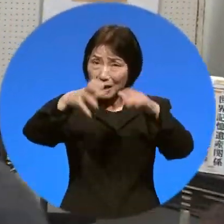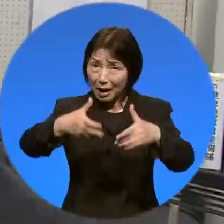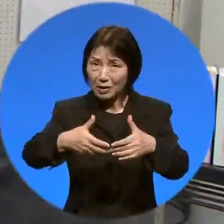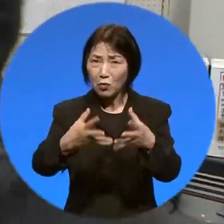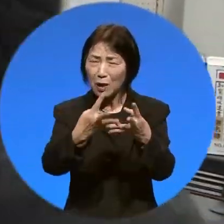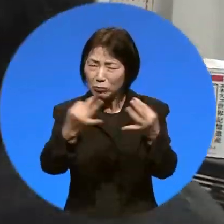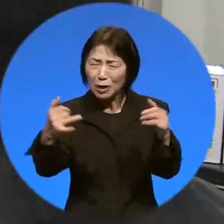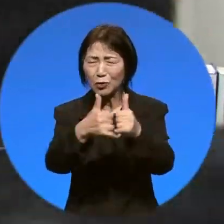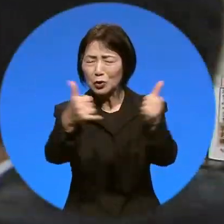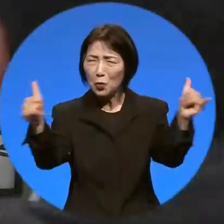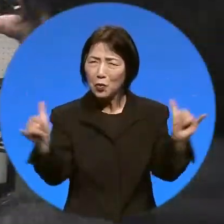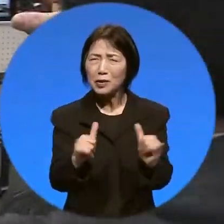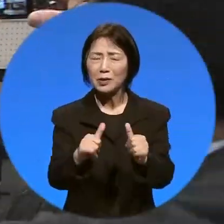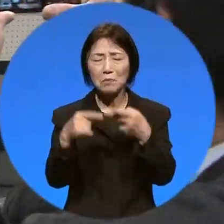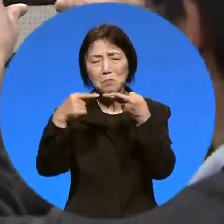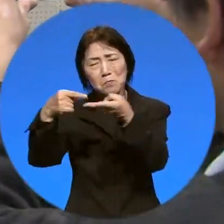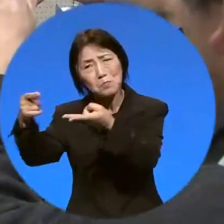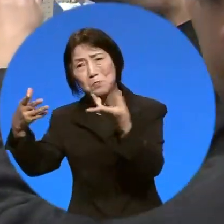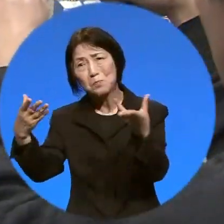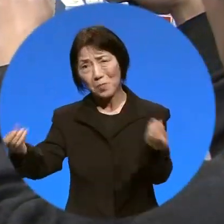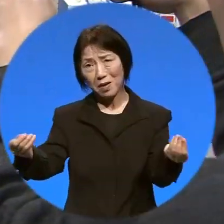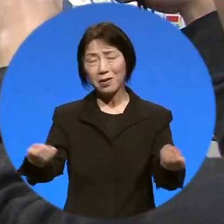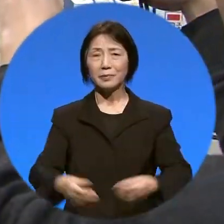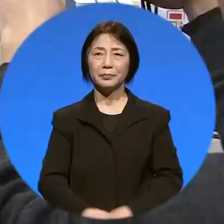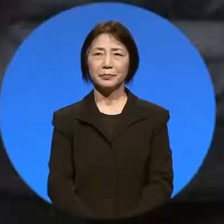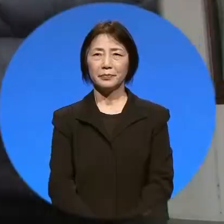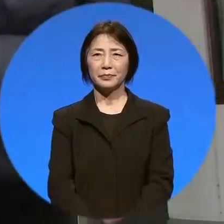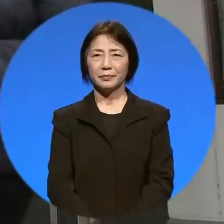多くの人に発信しました。